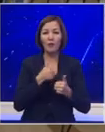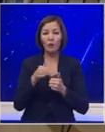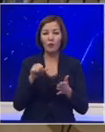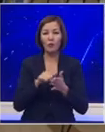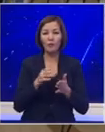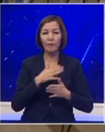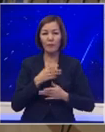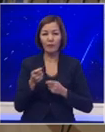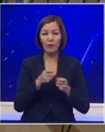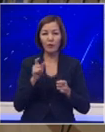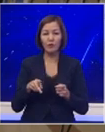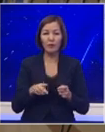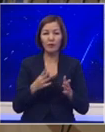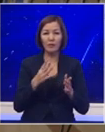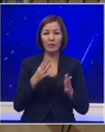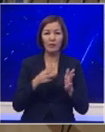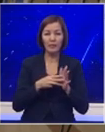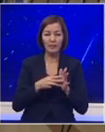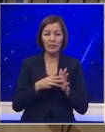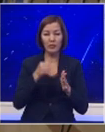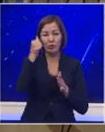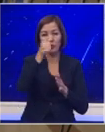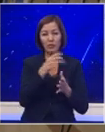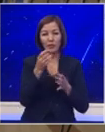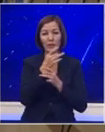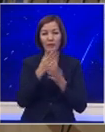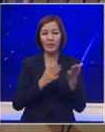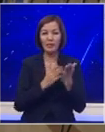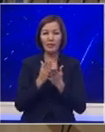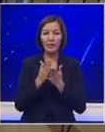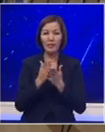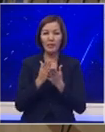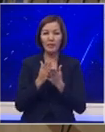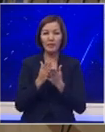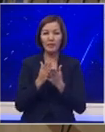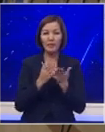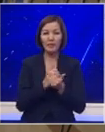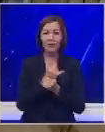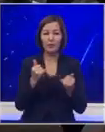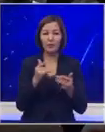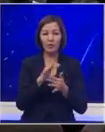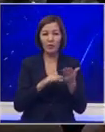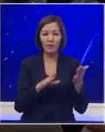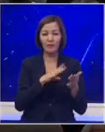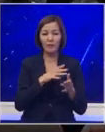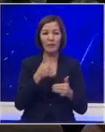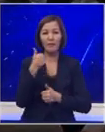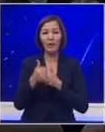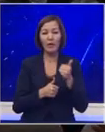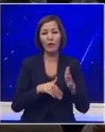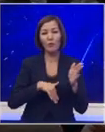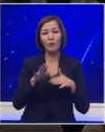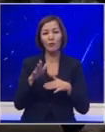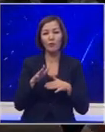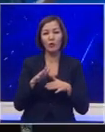меңгерушісі 2008 жылы мәдениет саласы қолға алғалы осы салада жұмыс істеп жатырмыз. Байқау аясында үздік